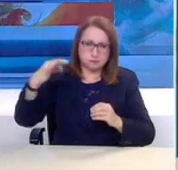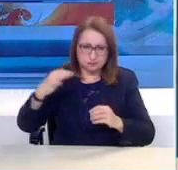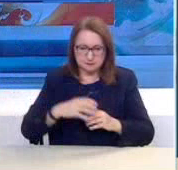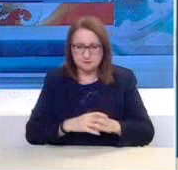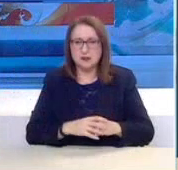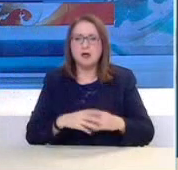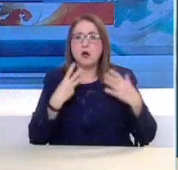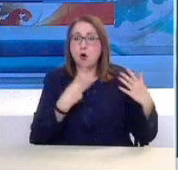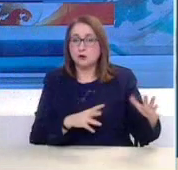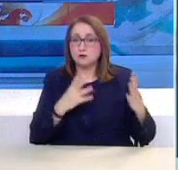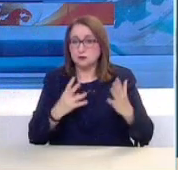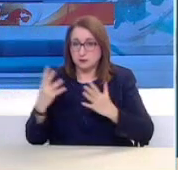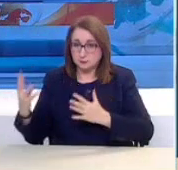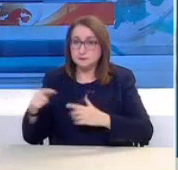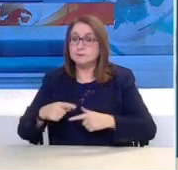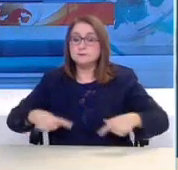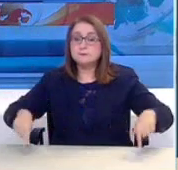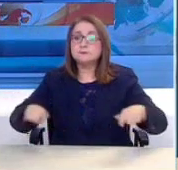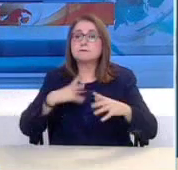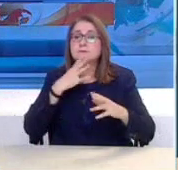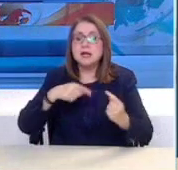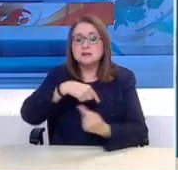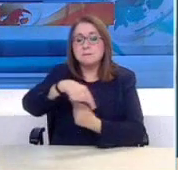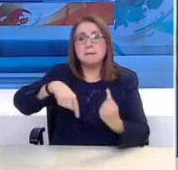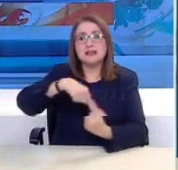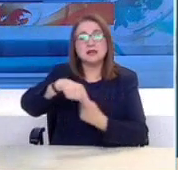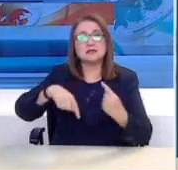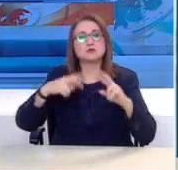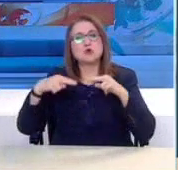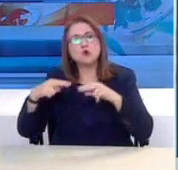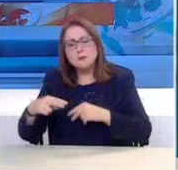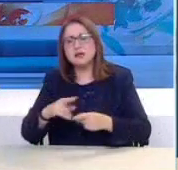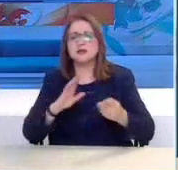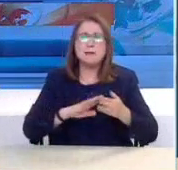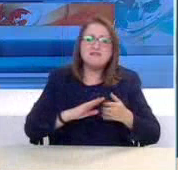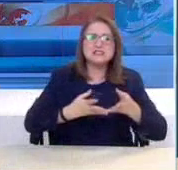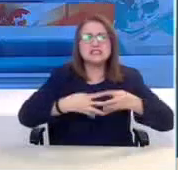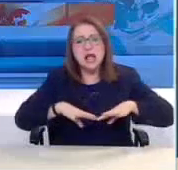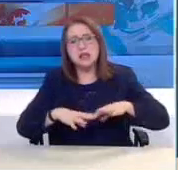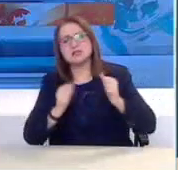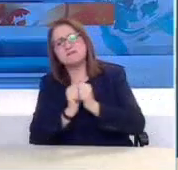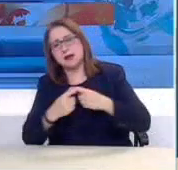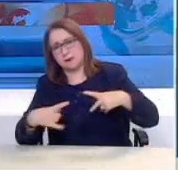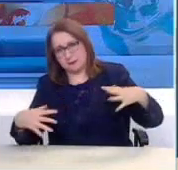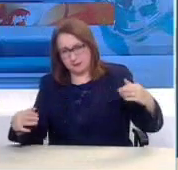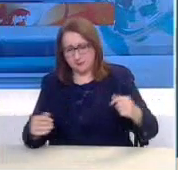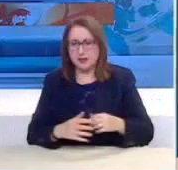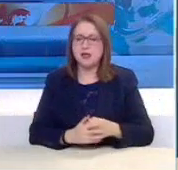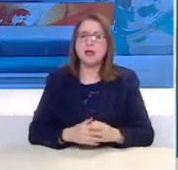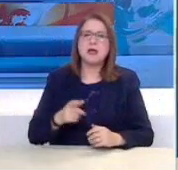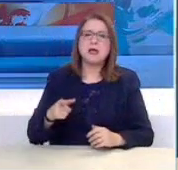899 είναι επαφές γνωστού κρούσματος. 72 συμπολίτες μας νοσηλεύονται